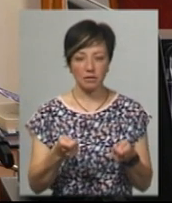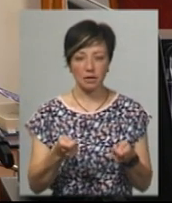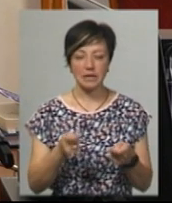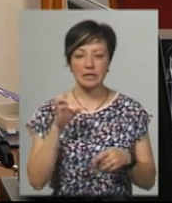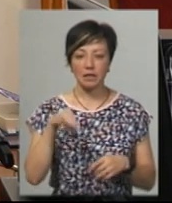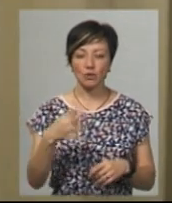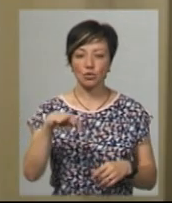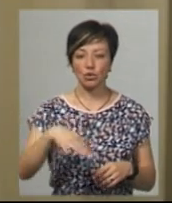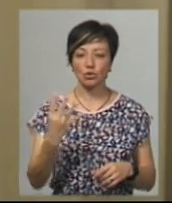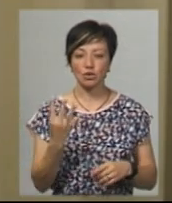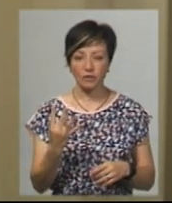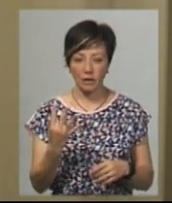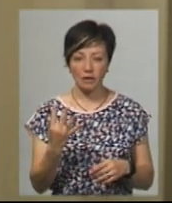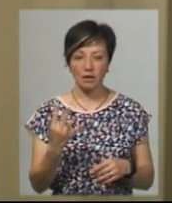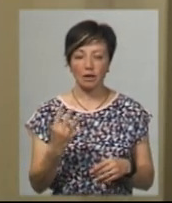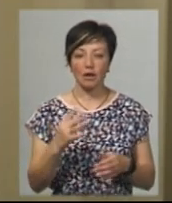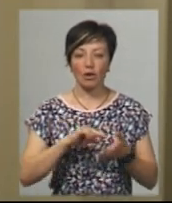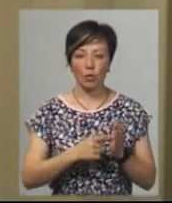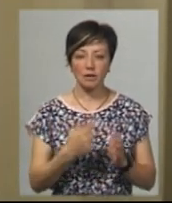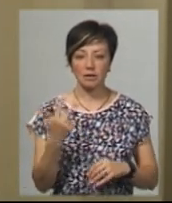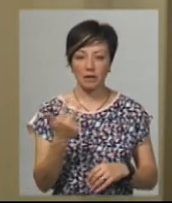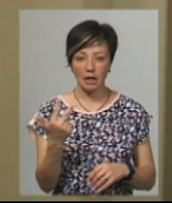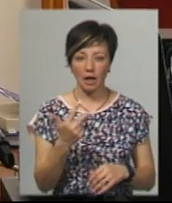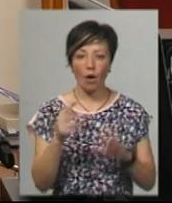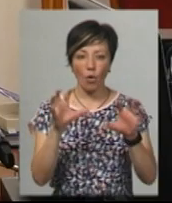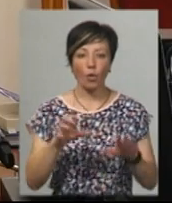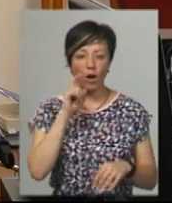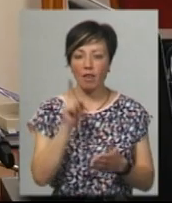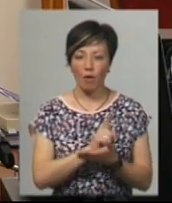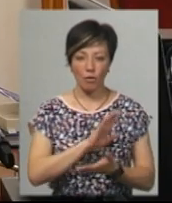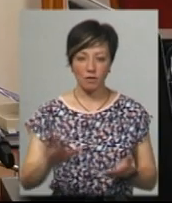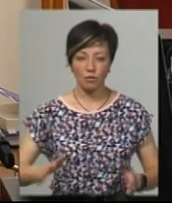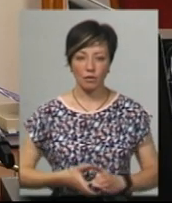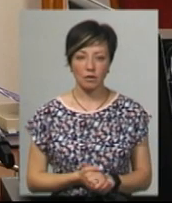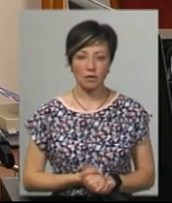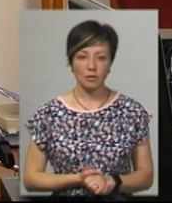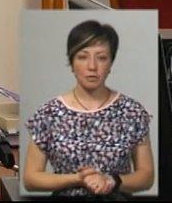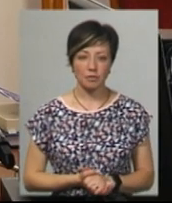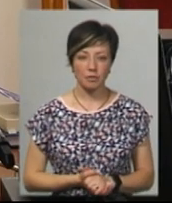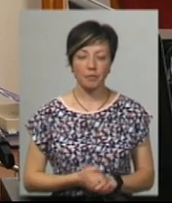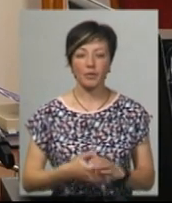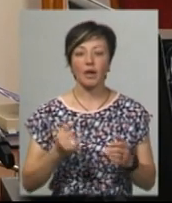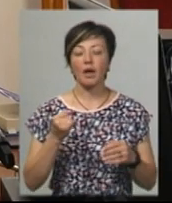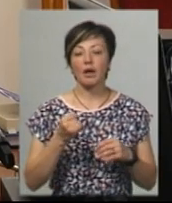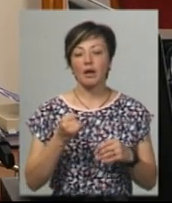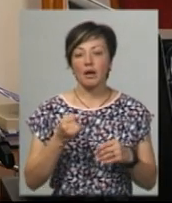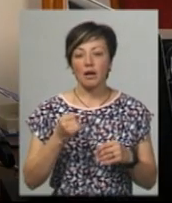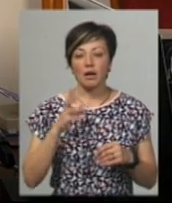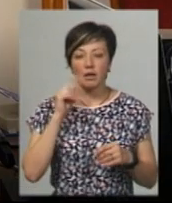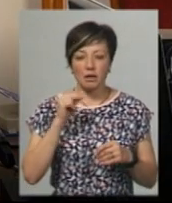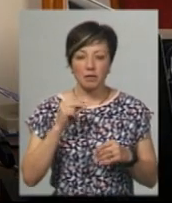за статтею 44 зі значком 3 Кодексу України, не обов'язкова. 3 червня 2020 року близько